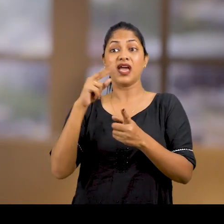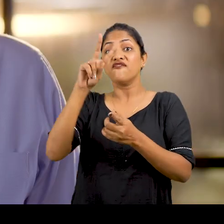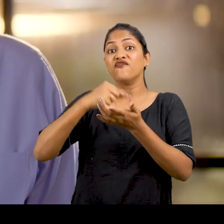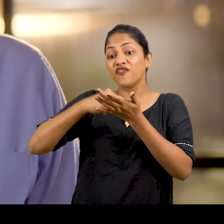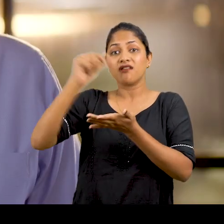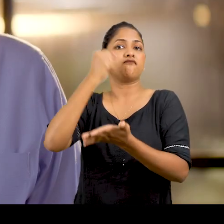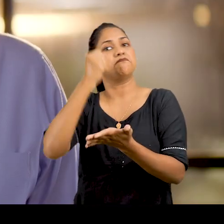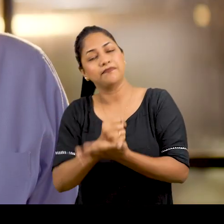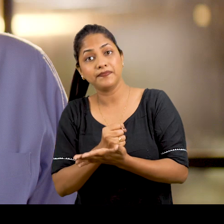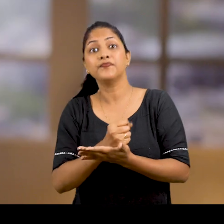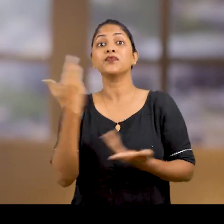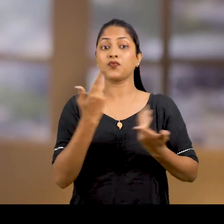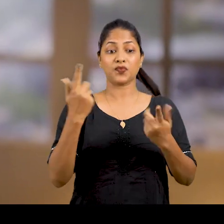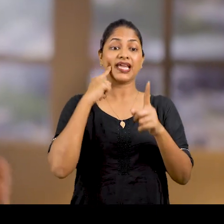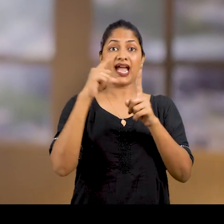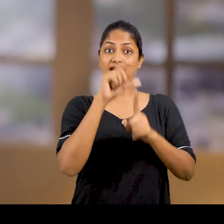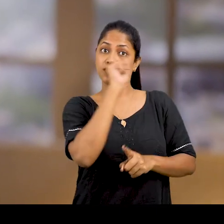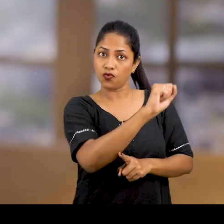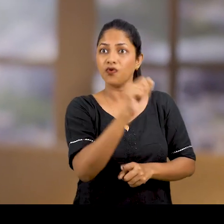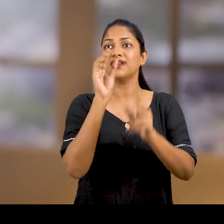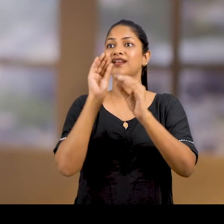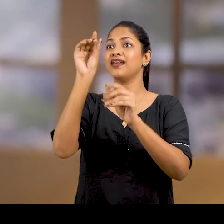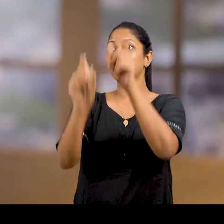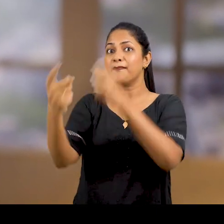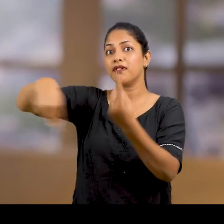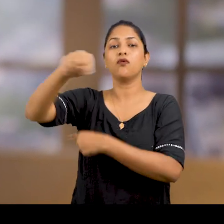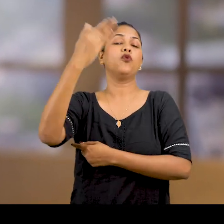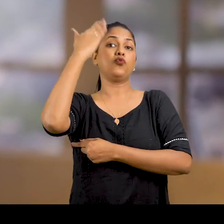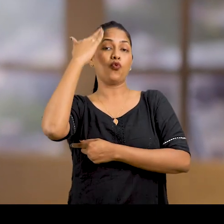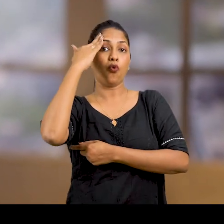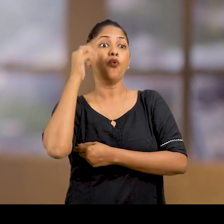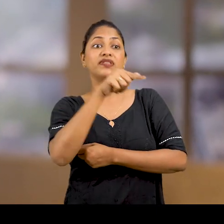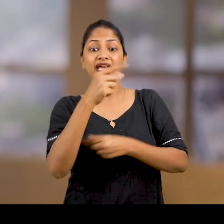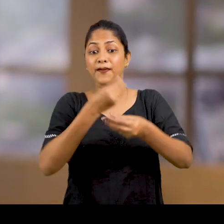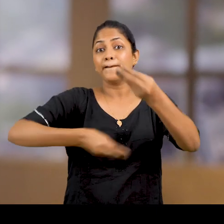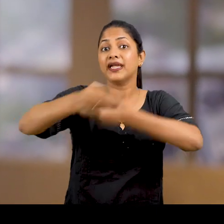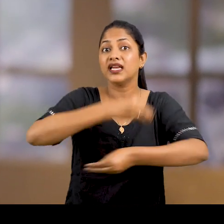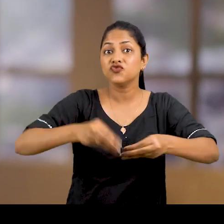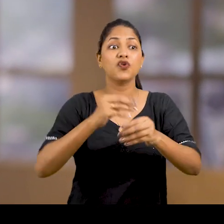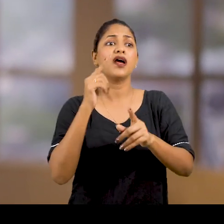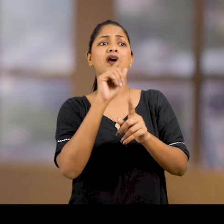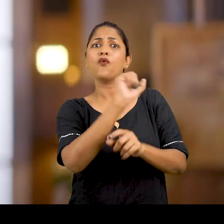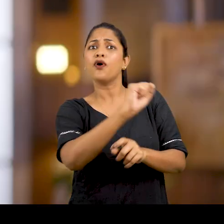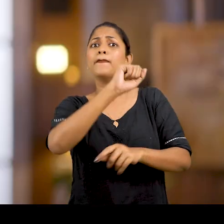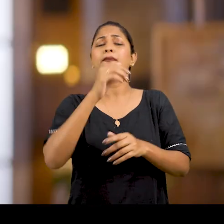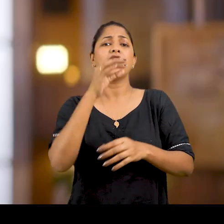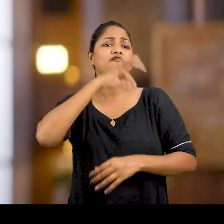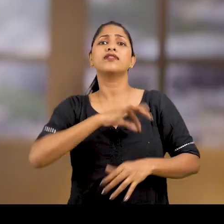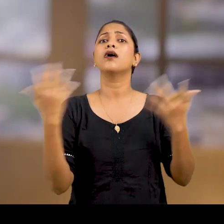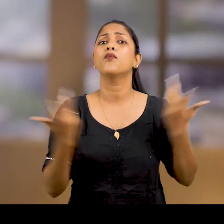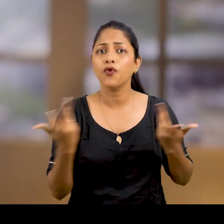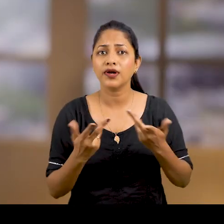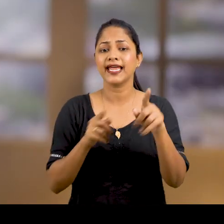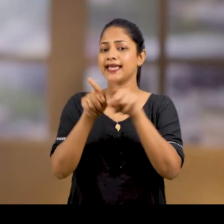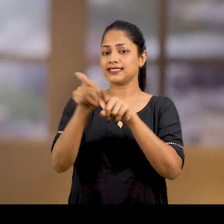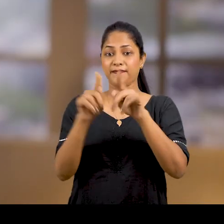సెబీ ఖచ్చితంగా ఆదేశించింది. యూపీఐ ఐడి నుండి పెట్టుబడిదారులు అది ఏ రకమైన ఆర్థిక మధ్యవర్తి అని తెలుసుకోవాలి.